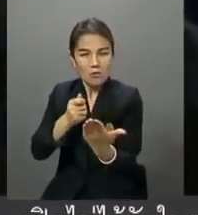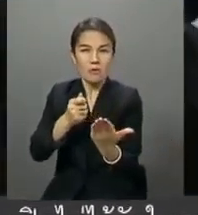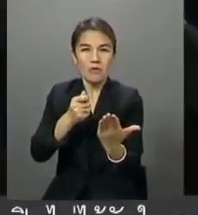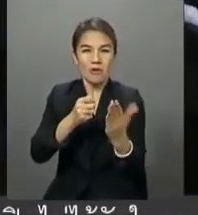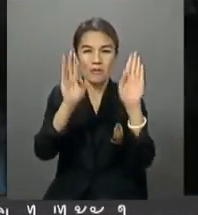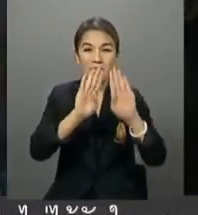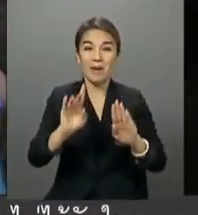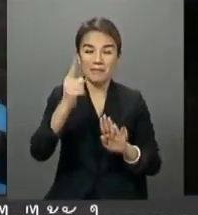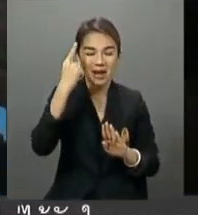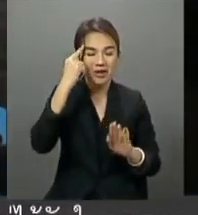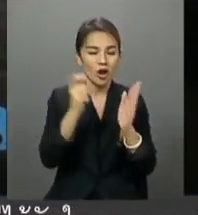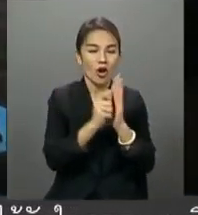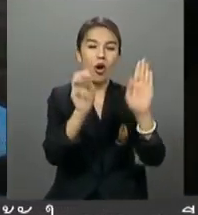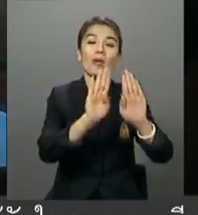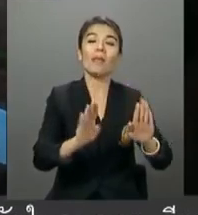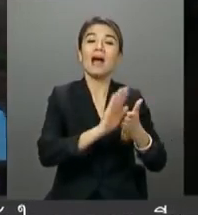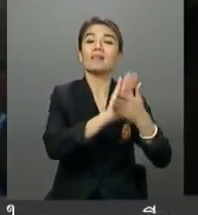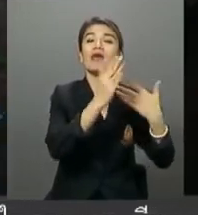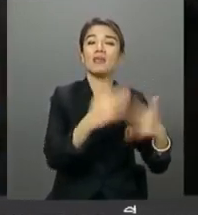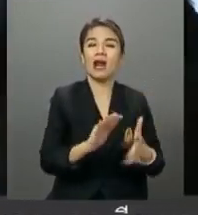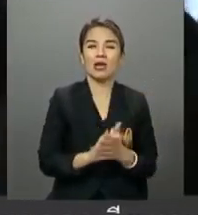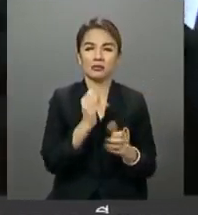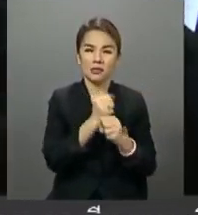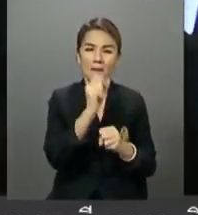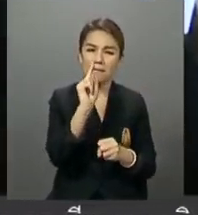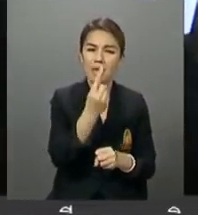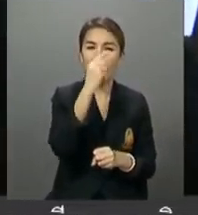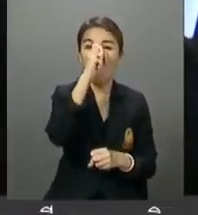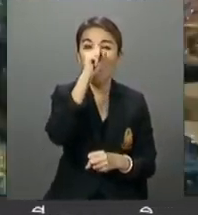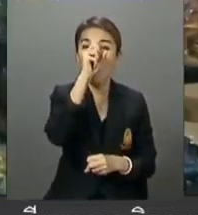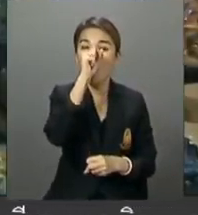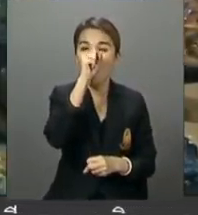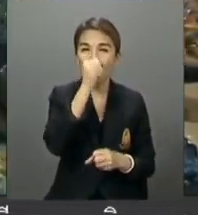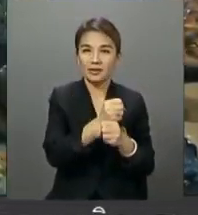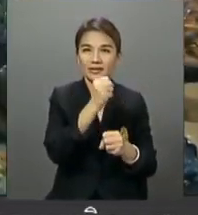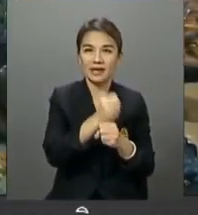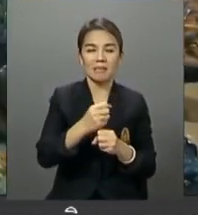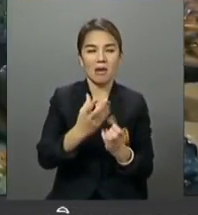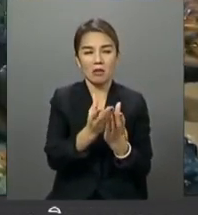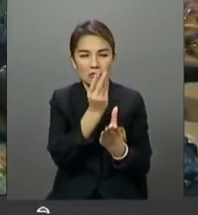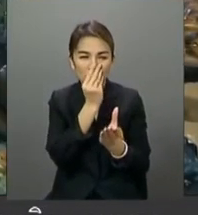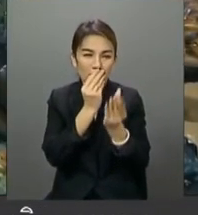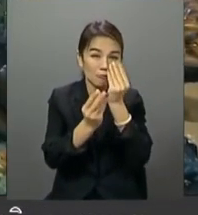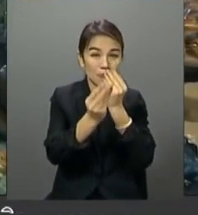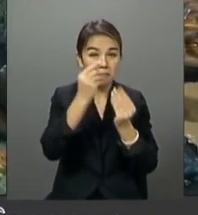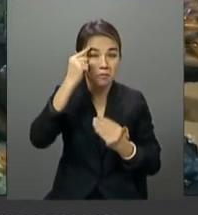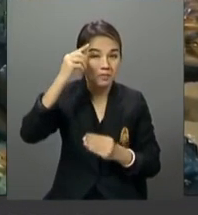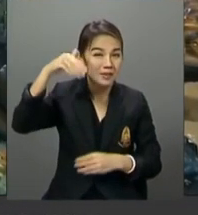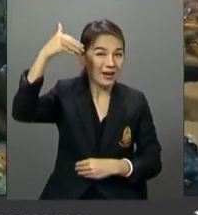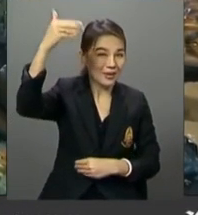องไว้แล้วนับเป็นความท้าทายใหม่ๆบนถนนสายน้ำหมึกที่ต้องเรียนรู้อีกยาวไกล